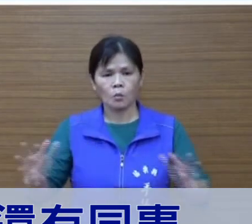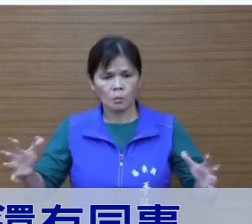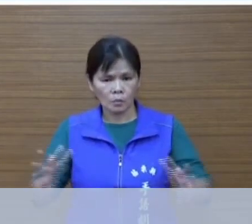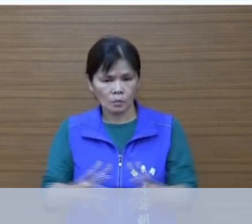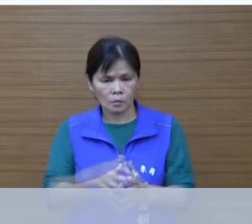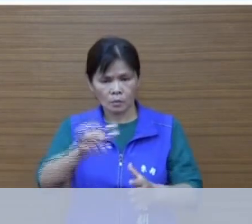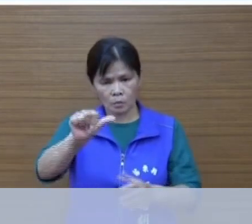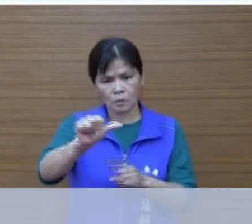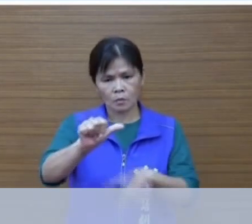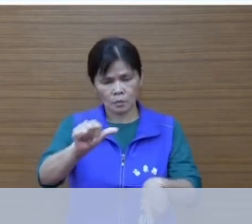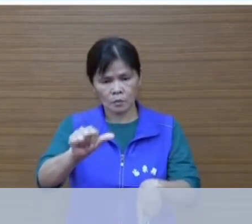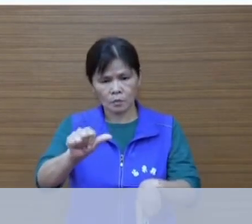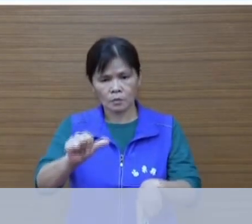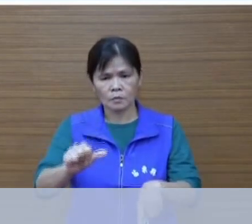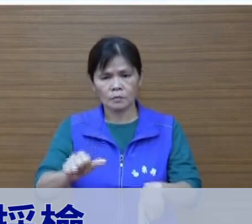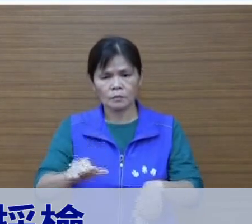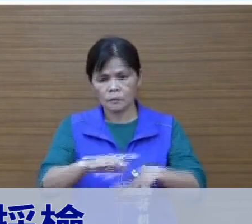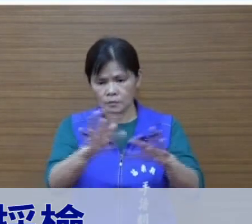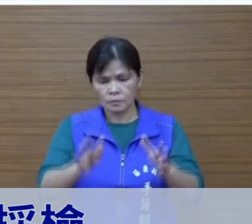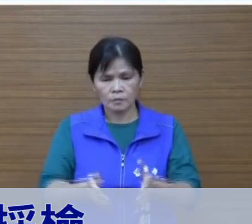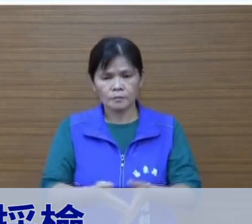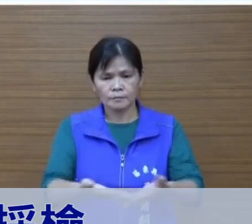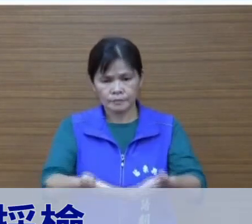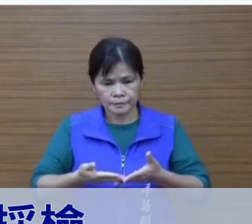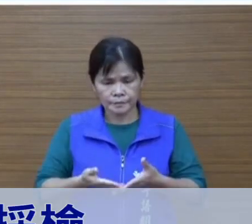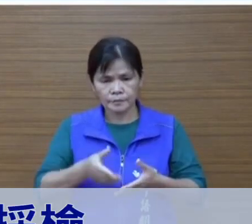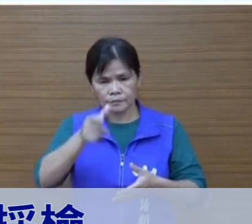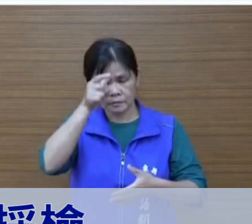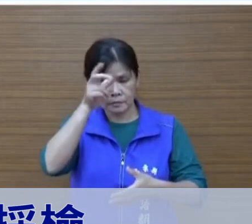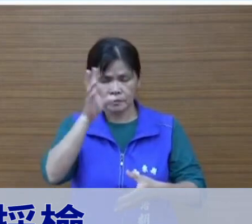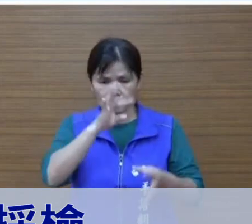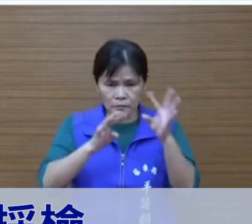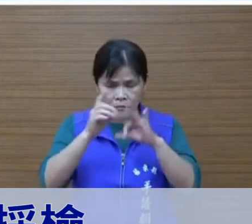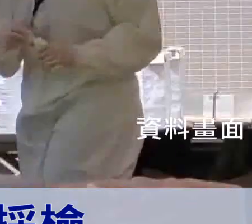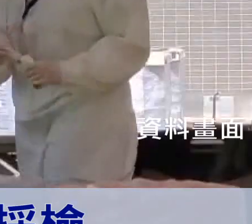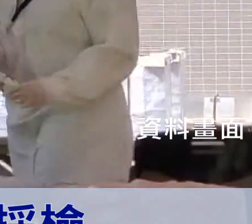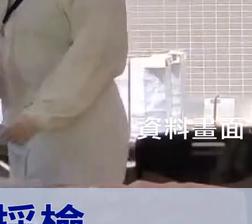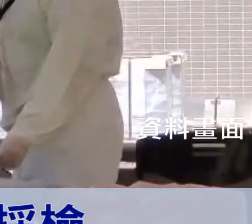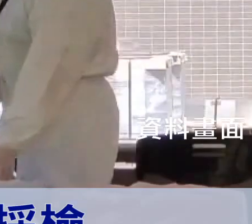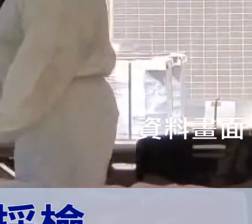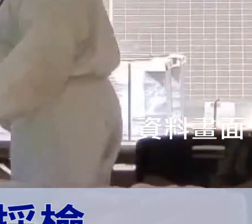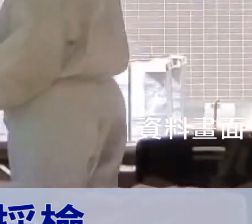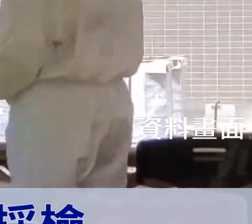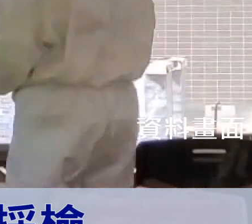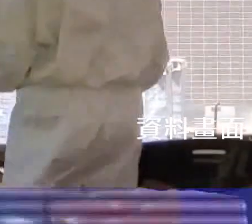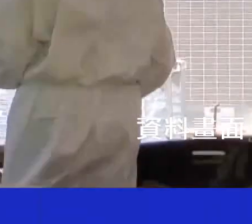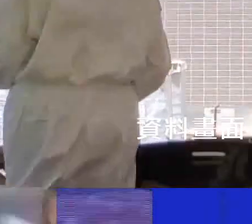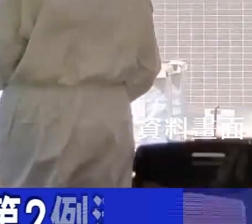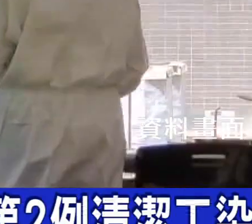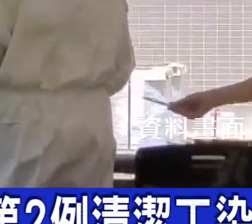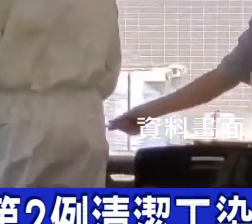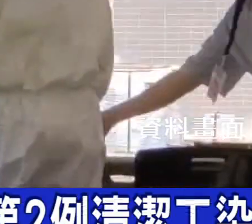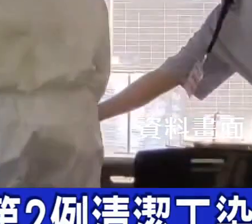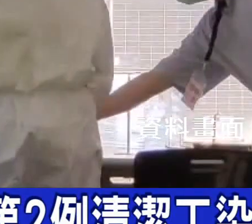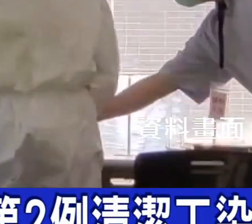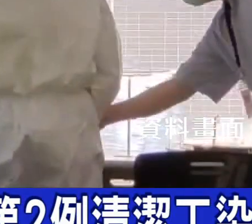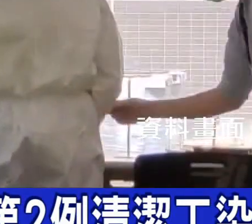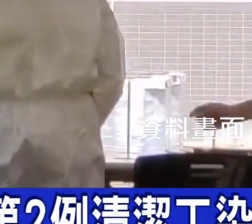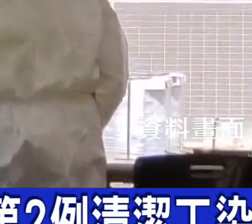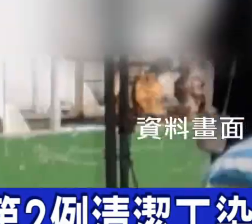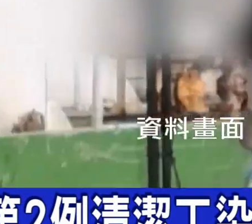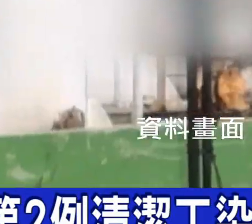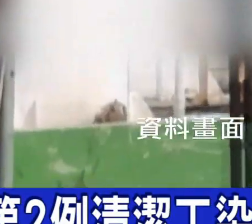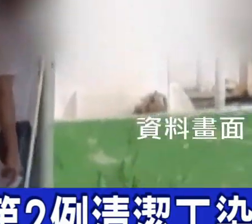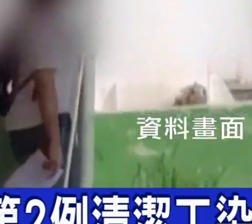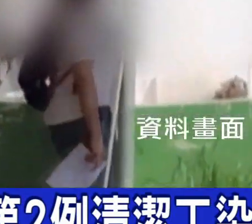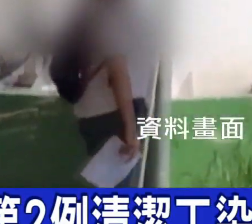有5人，以疫调并安排采检。 目前苗栗总确诊人数是521例，